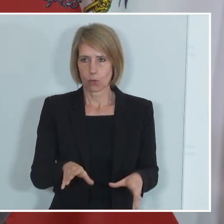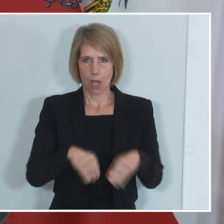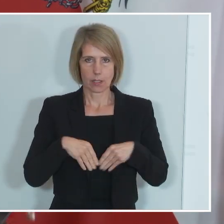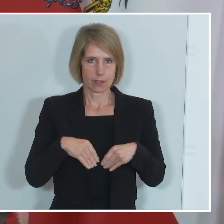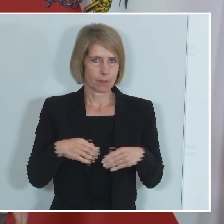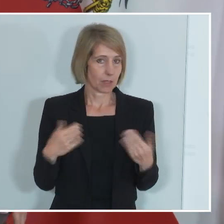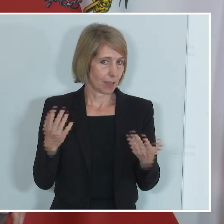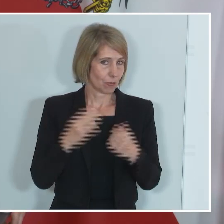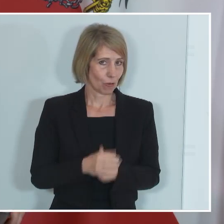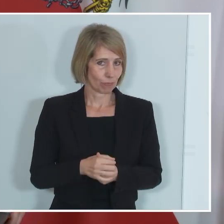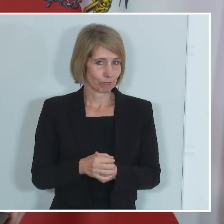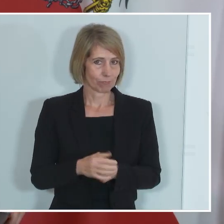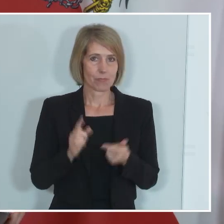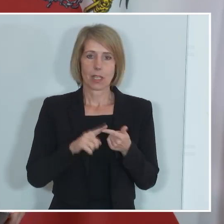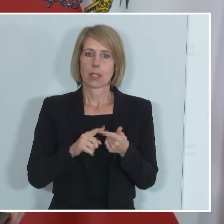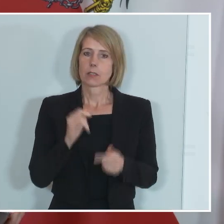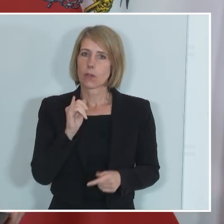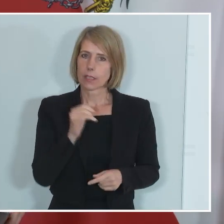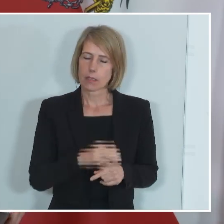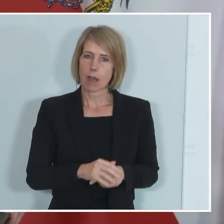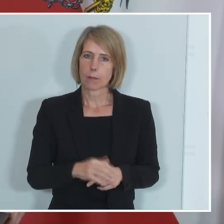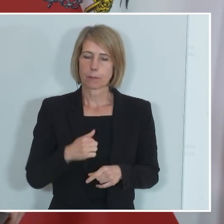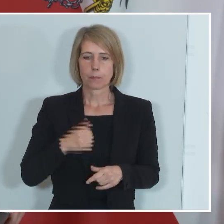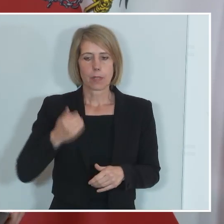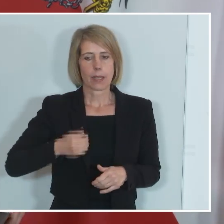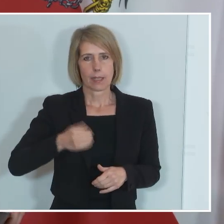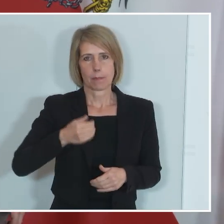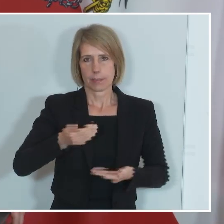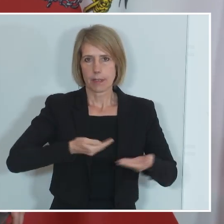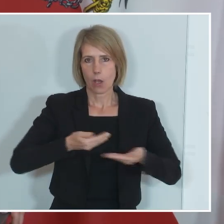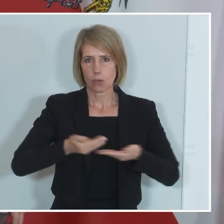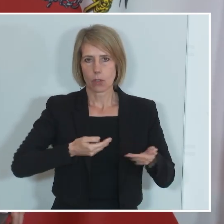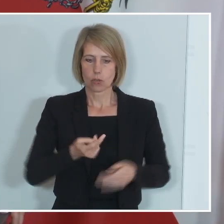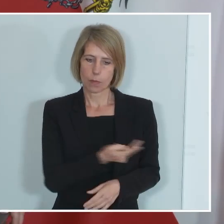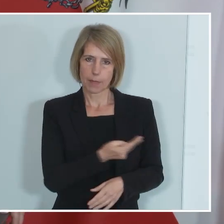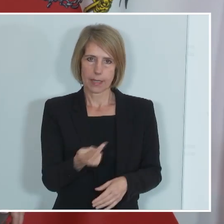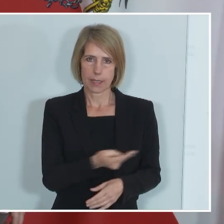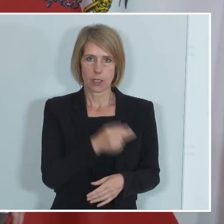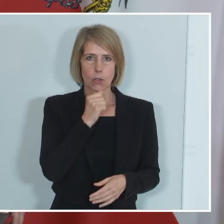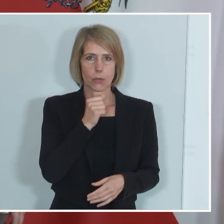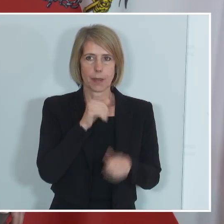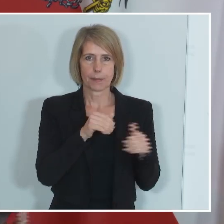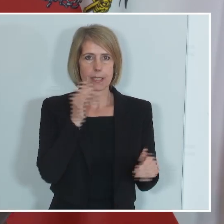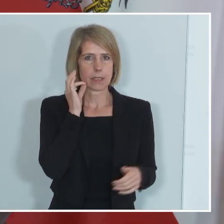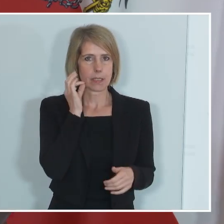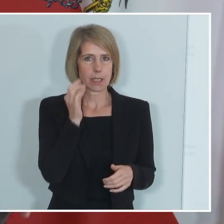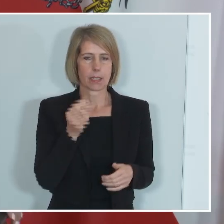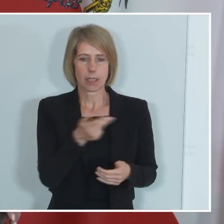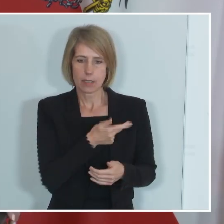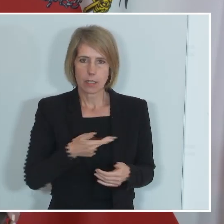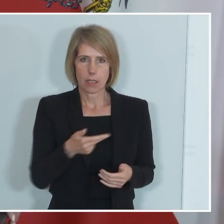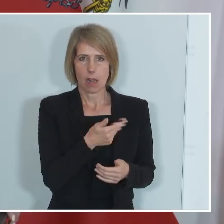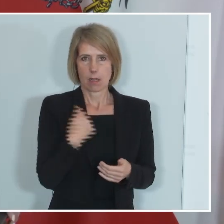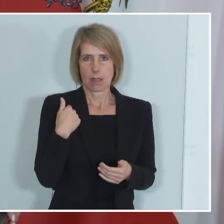annehmen. Zum Zweiten, ja, ich bin regelmäßig im Austausch mit den beiden von Ihnen angesprochenen grünen Ministerinnen. Zuletzt